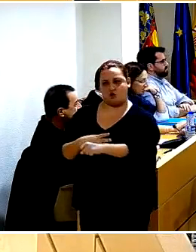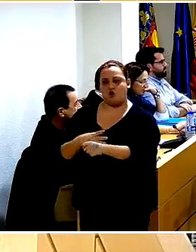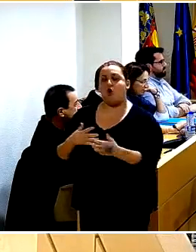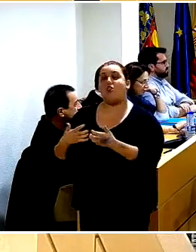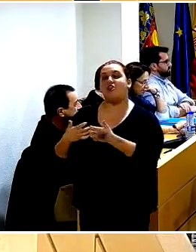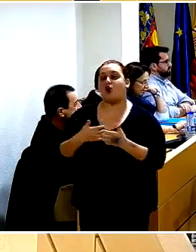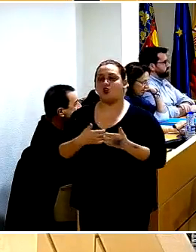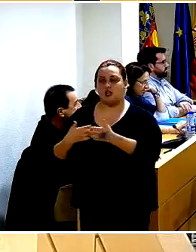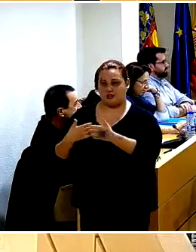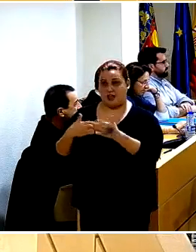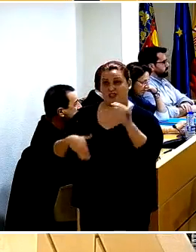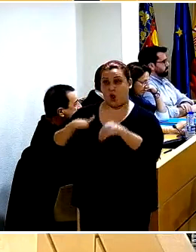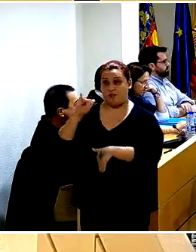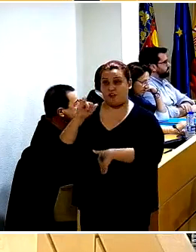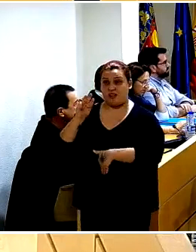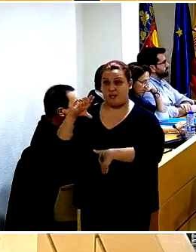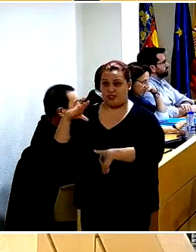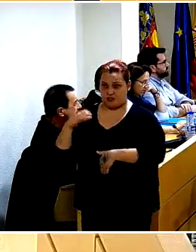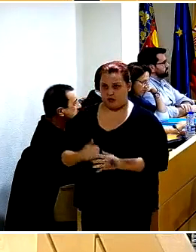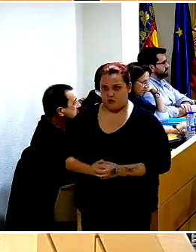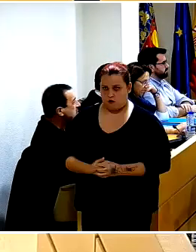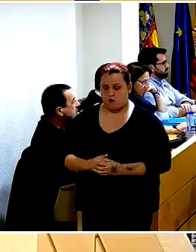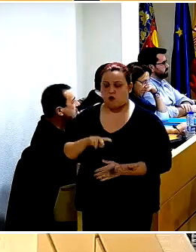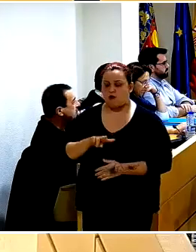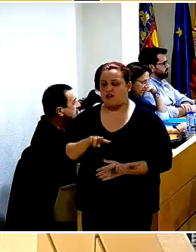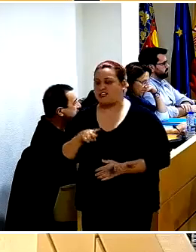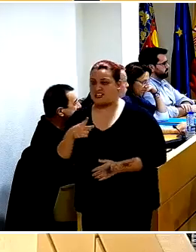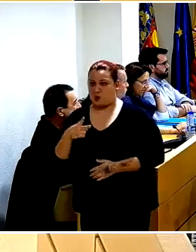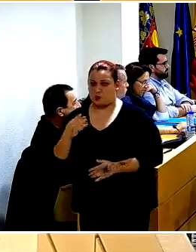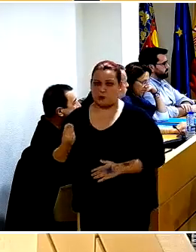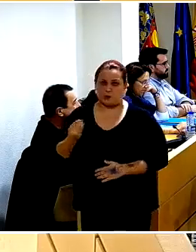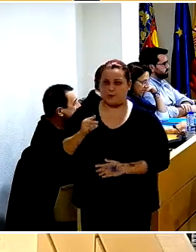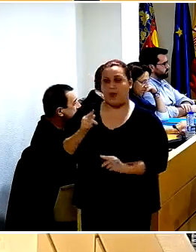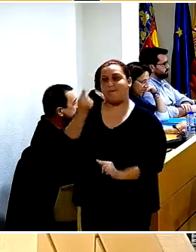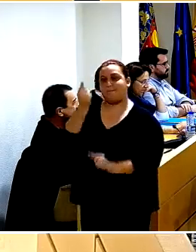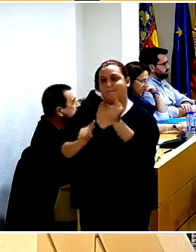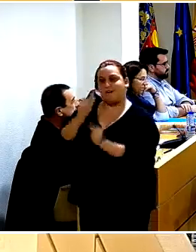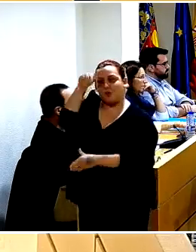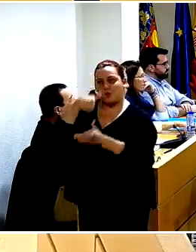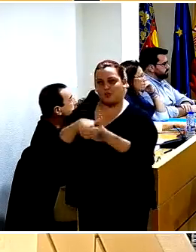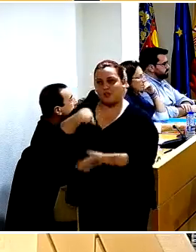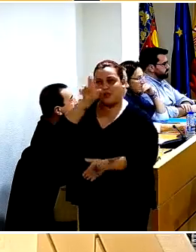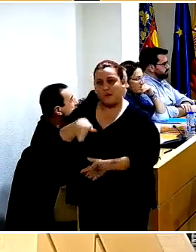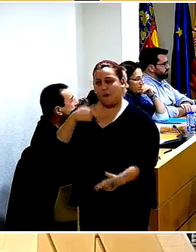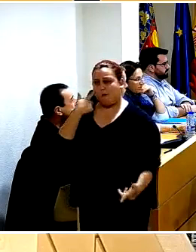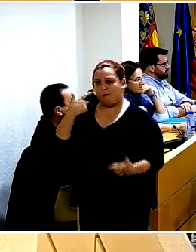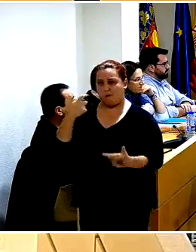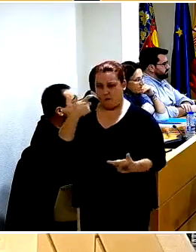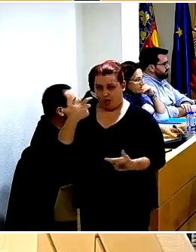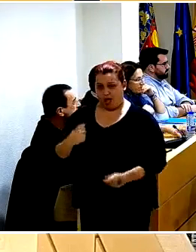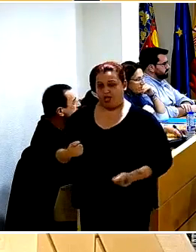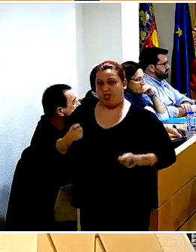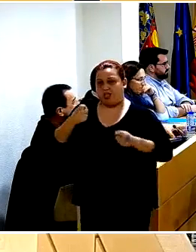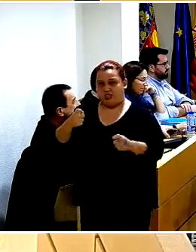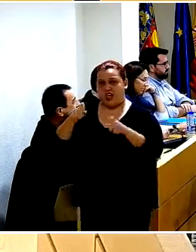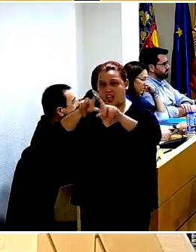de l'augment de l'IPC. El segon gran increment que vull destacar és l'augment significatiu de l'aportació municipal a l'empresa